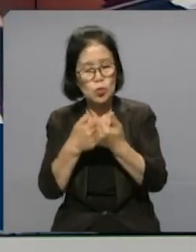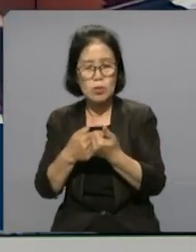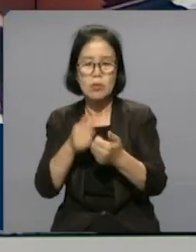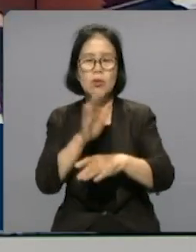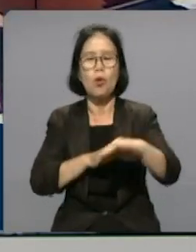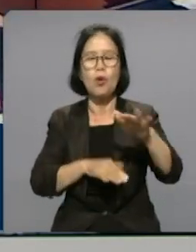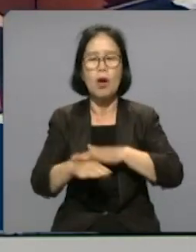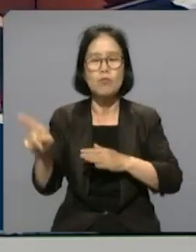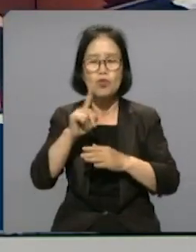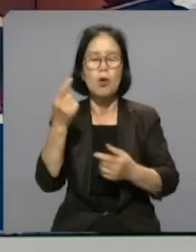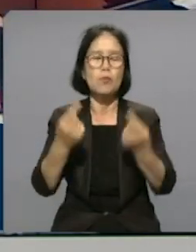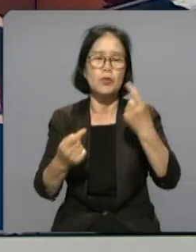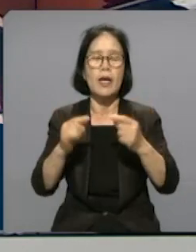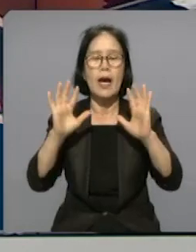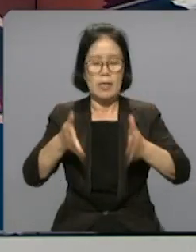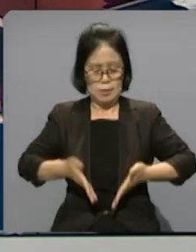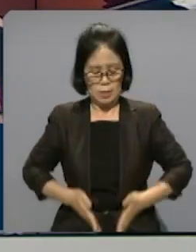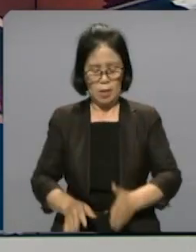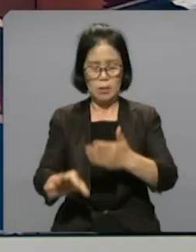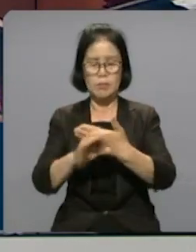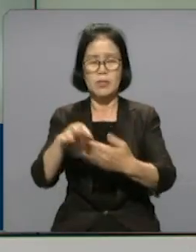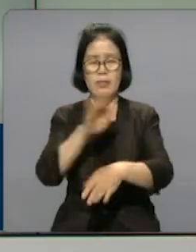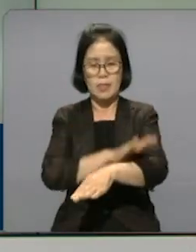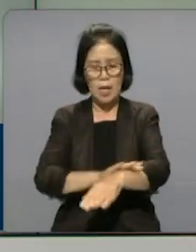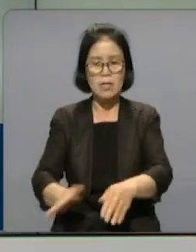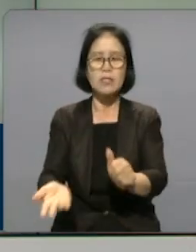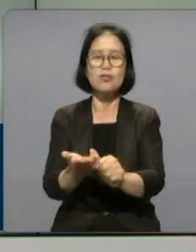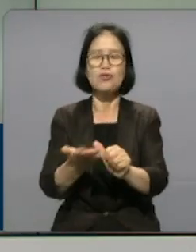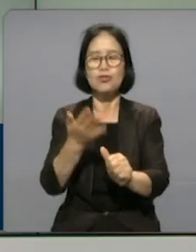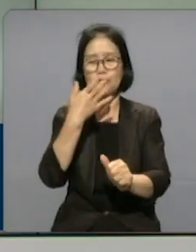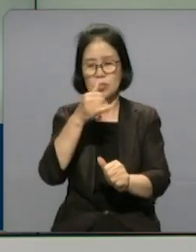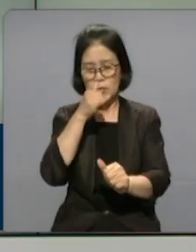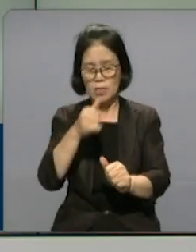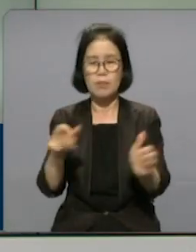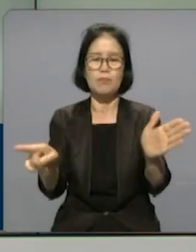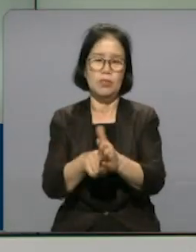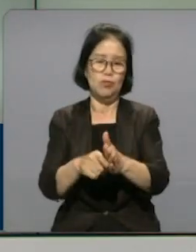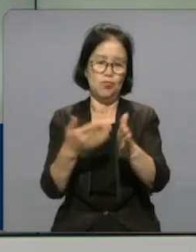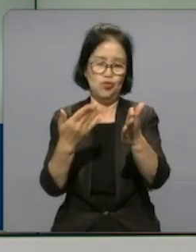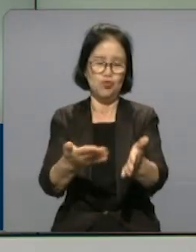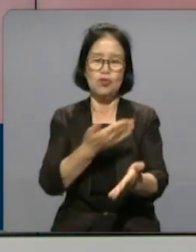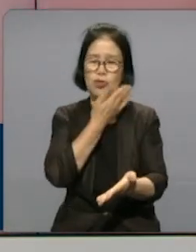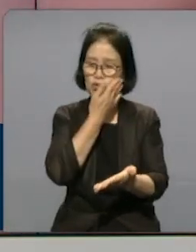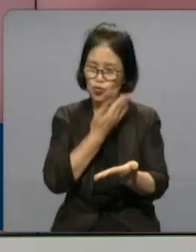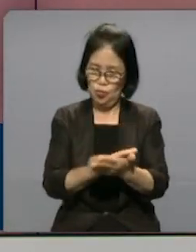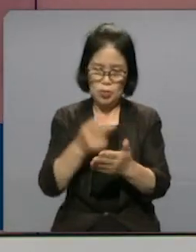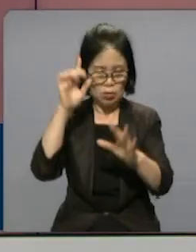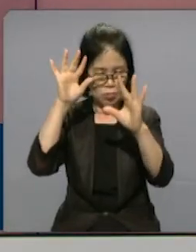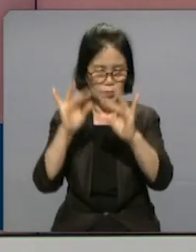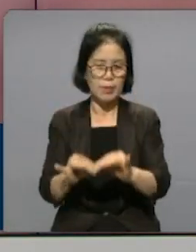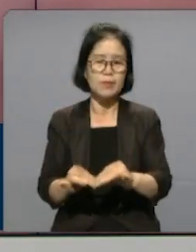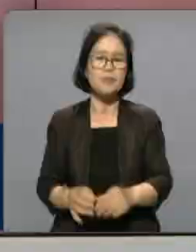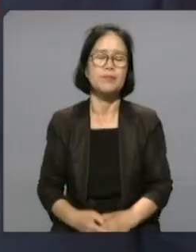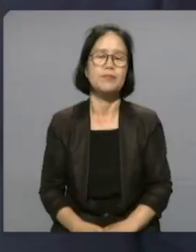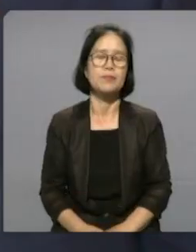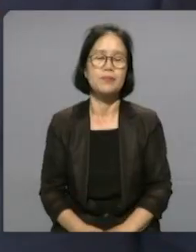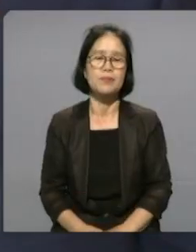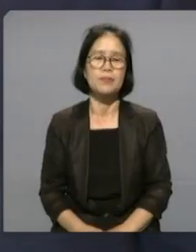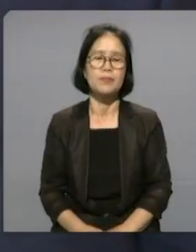무엇보다 아이를 낳으면 잘 키울 수 있다는 믿음을 주는 것이 중요하다는데 인식을 같이 했습니다. 배혜수 기자입니다.